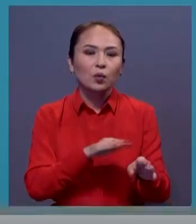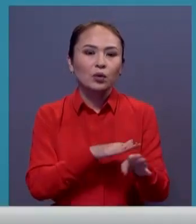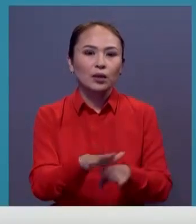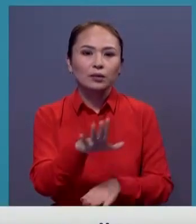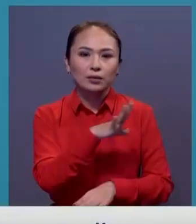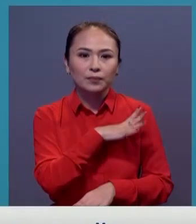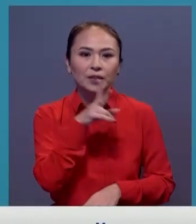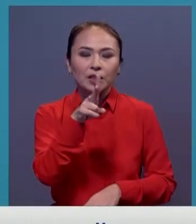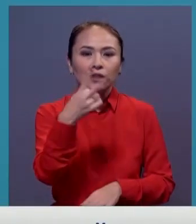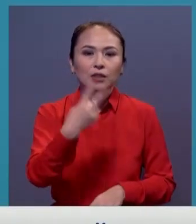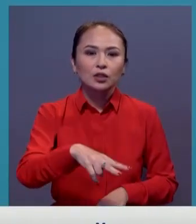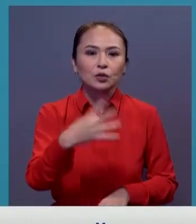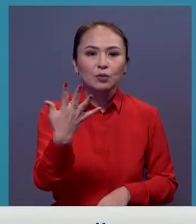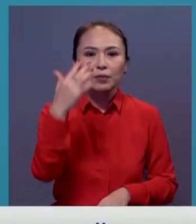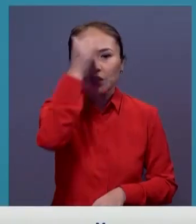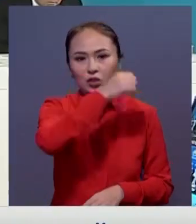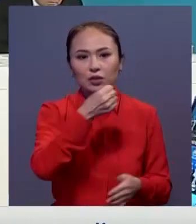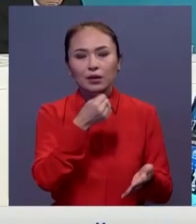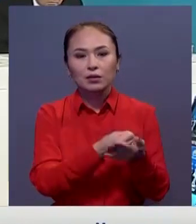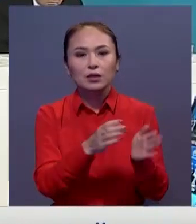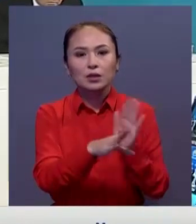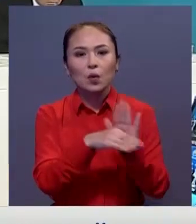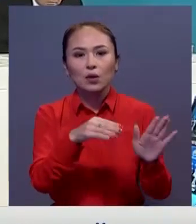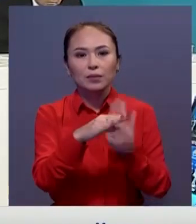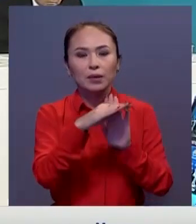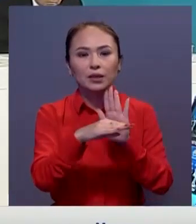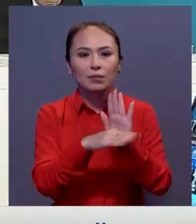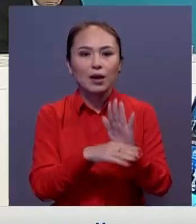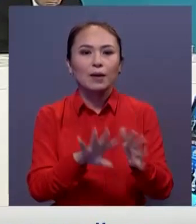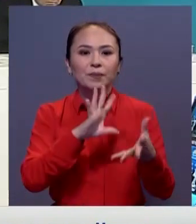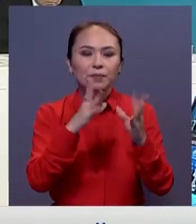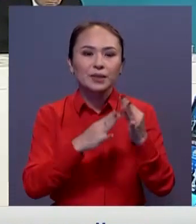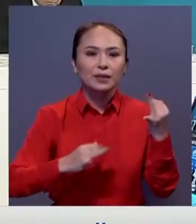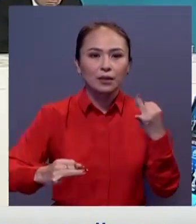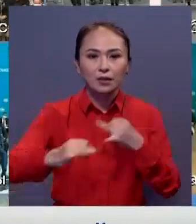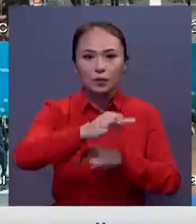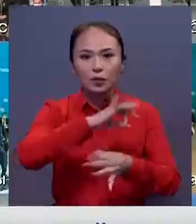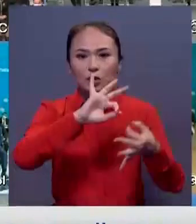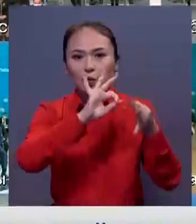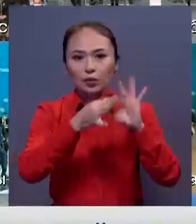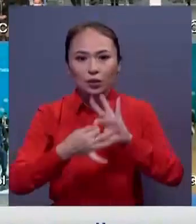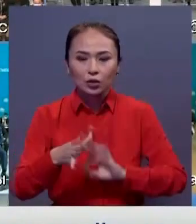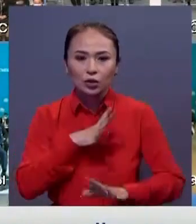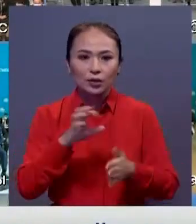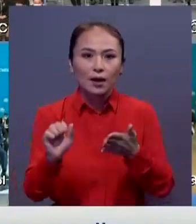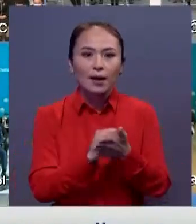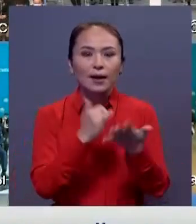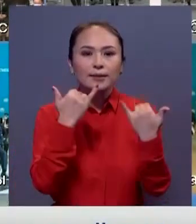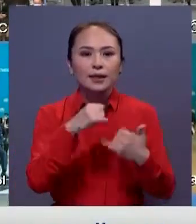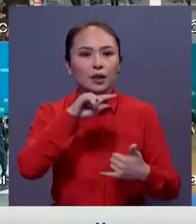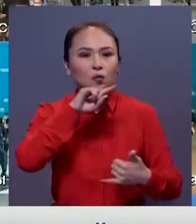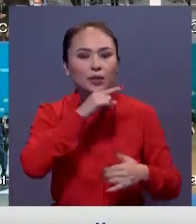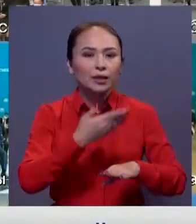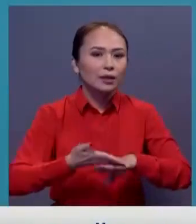уәделерді орындадық деді. Ал 2025 жылға дейін сайлау алды бағдарлама әбден пысықталған сүзгіден өткен құжат.